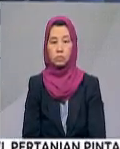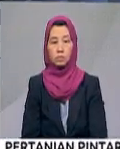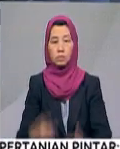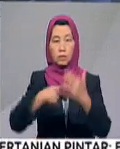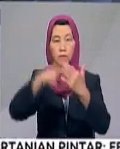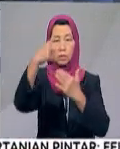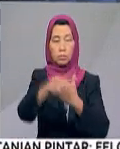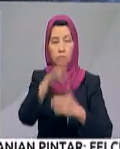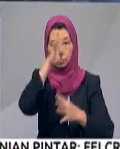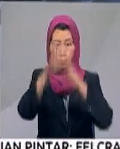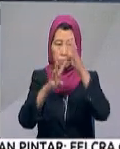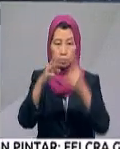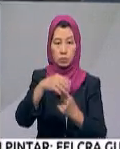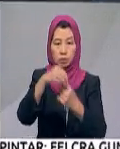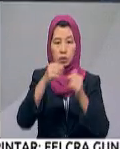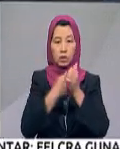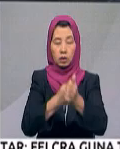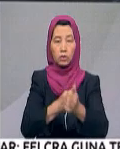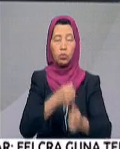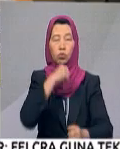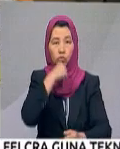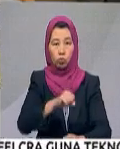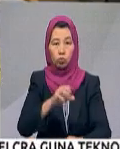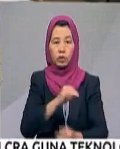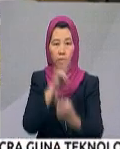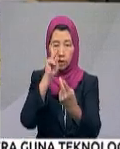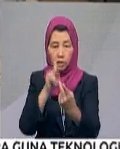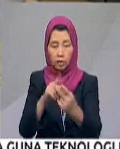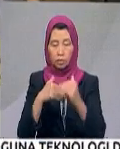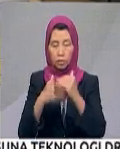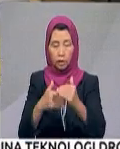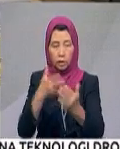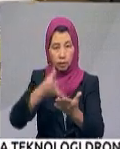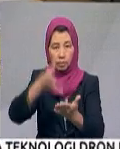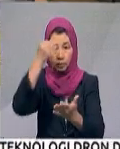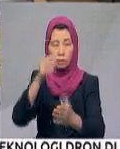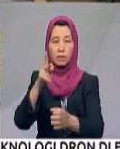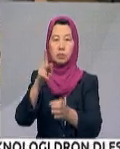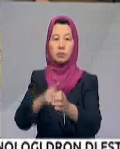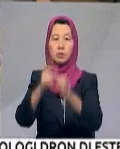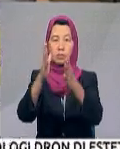Program direka khas mengikut peringkat umur dan kesesuaian tahap pembelajaran peserta.